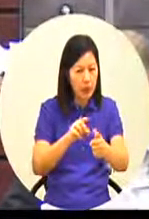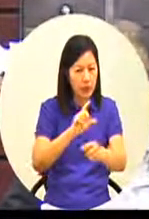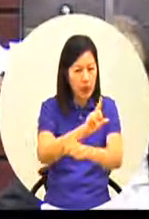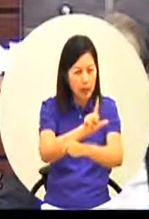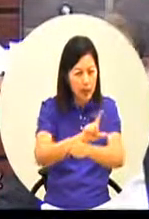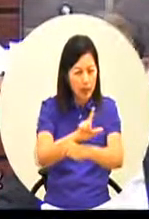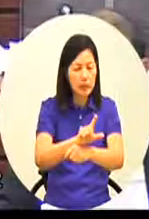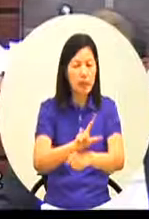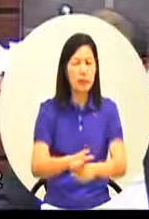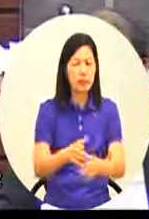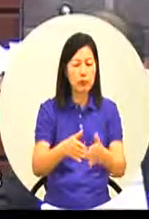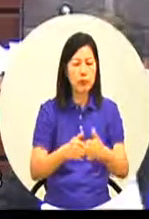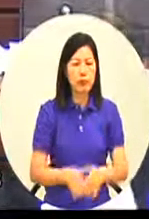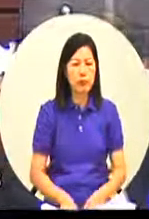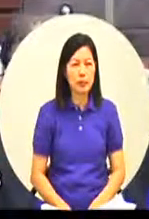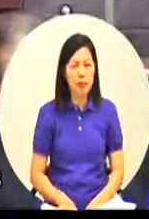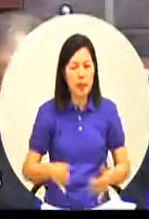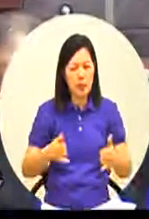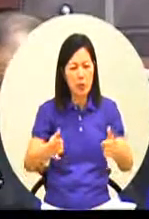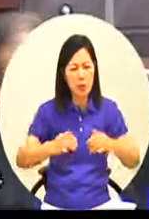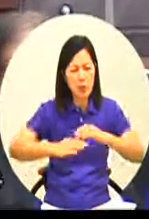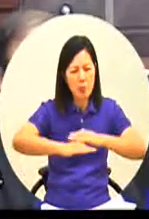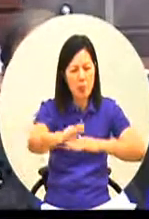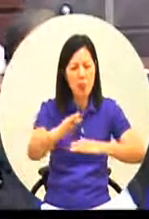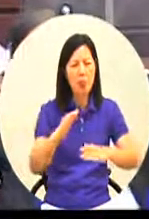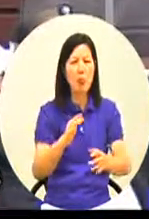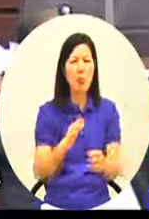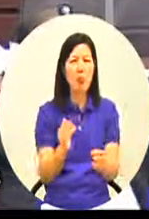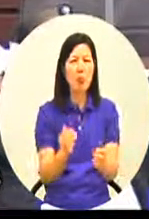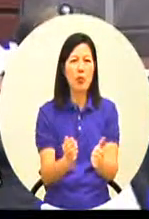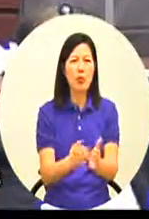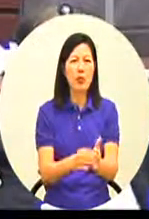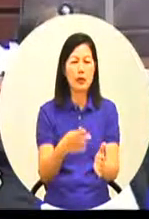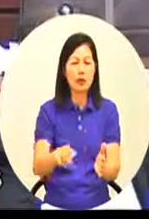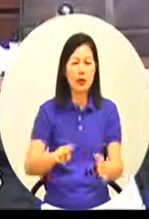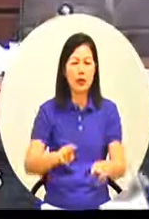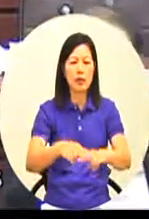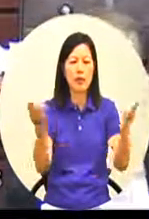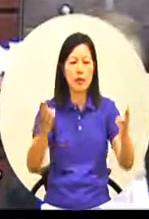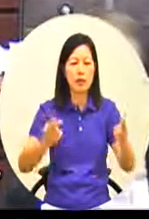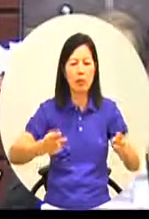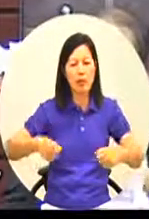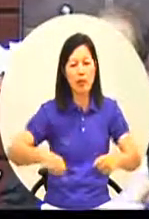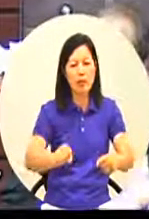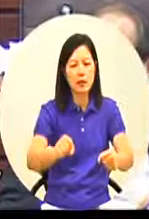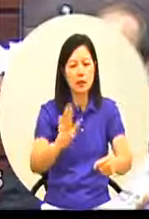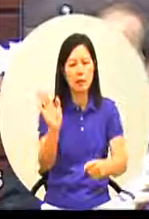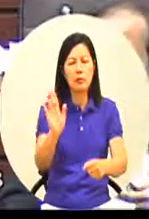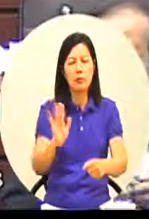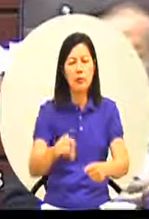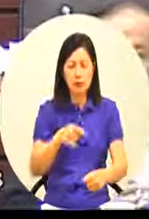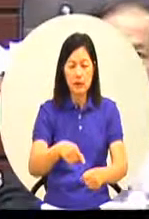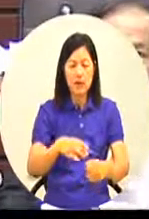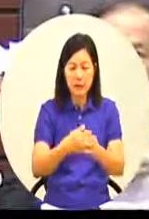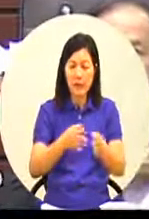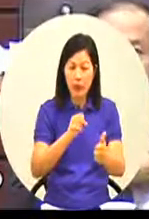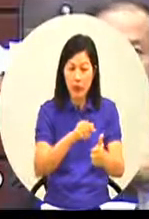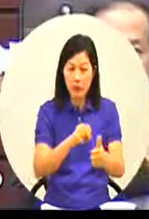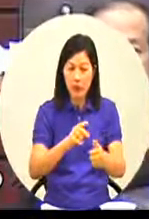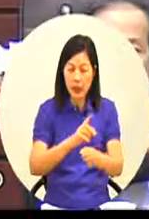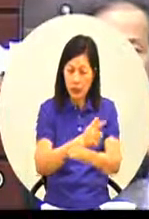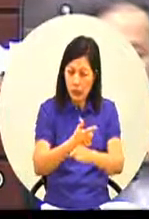民朋友讲，啊路个铺好啊，啊无要开放。他们真的不知道说那个需要保养的六个